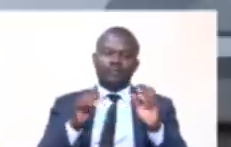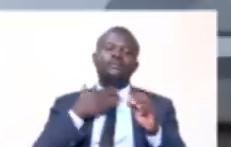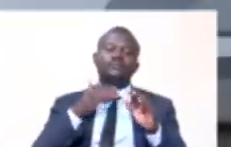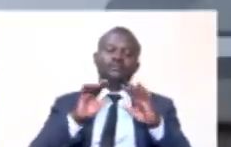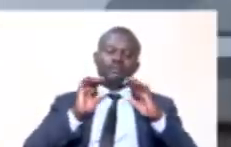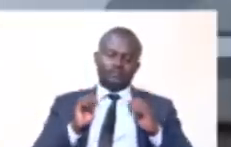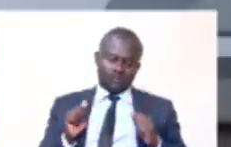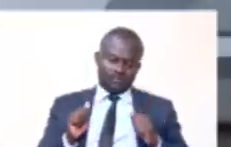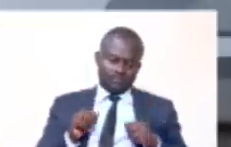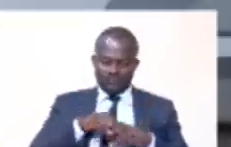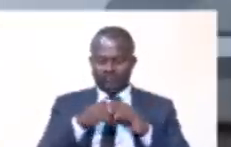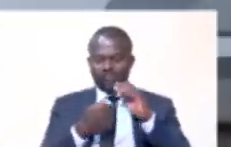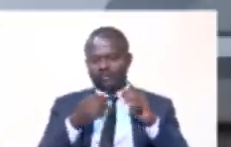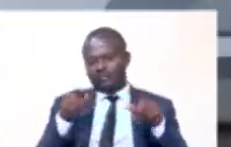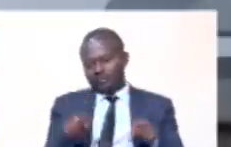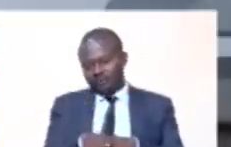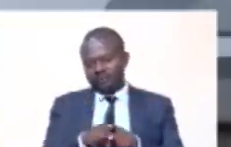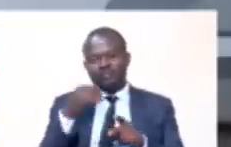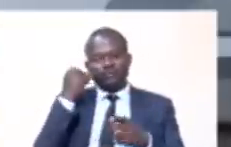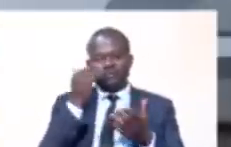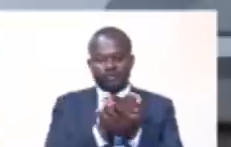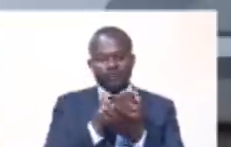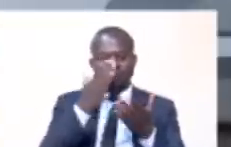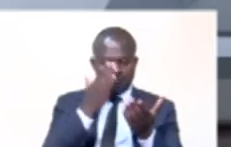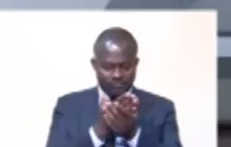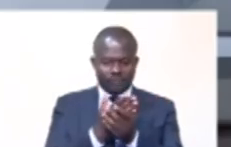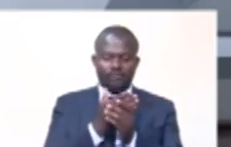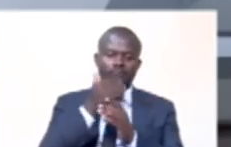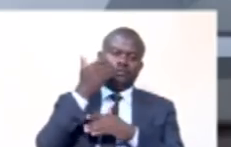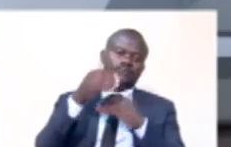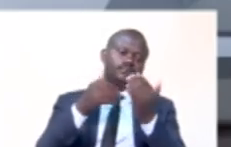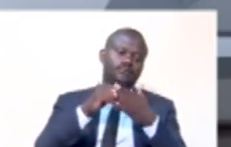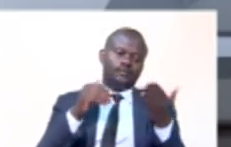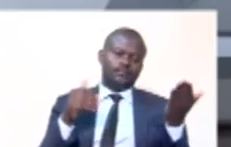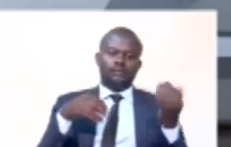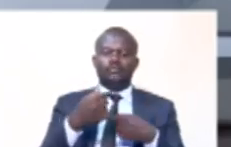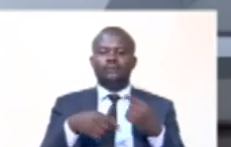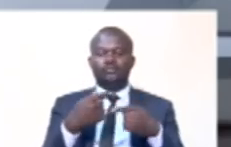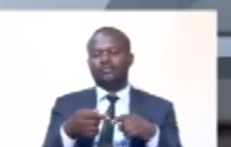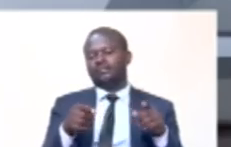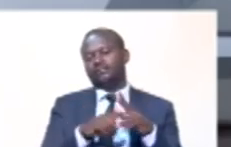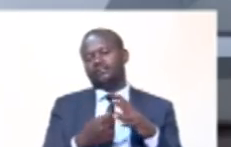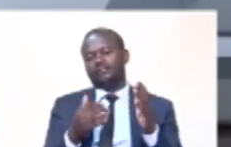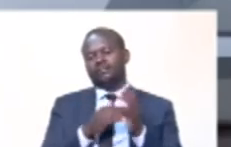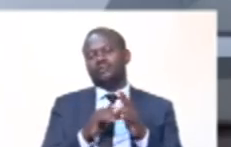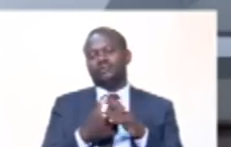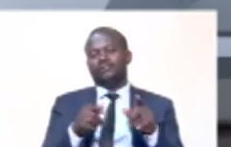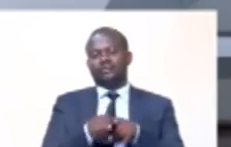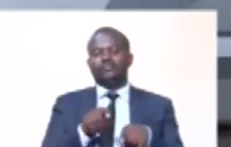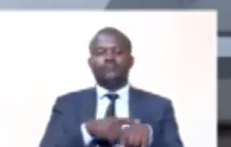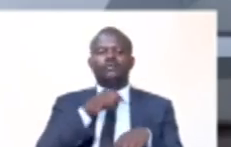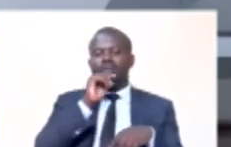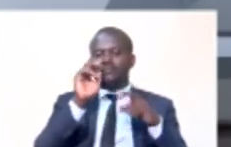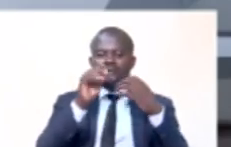muri condition zimwe, niba bahagaze babahagaze, hanyuma bose nibasubukura bongere batangirire icyarimwe, bitavuze